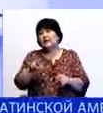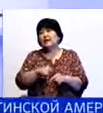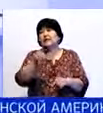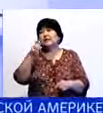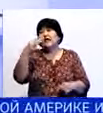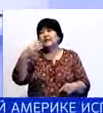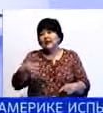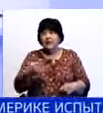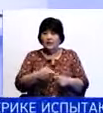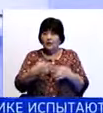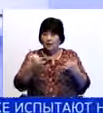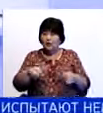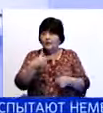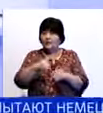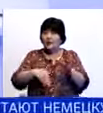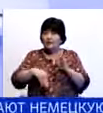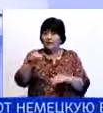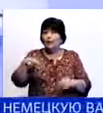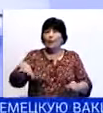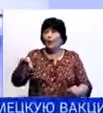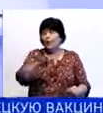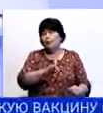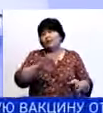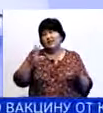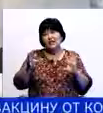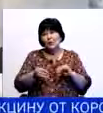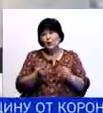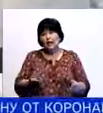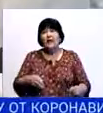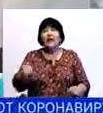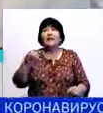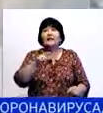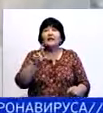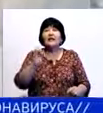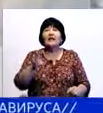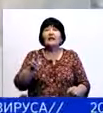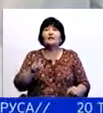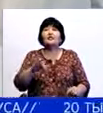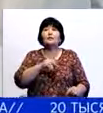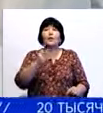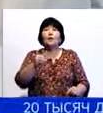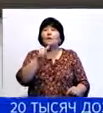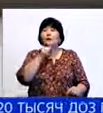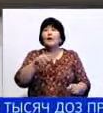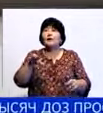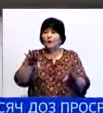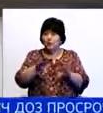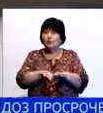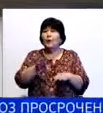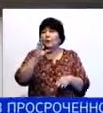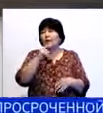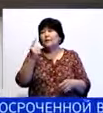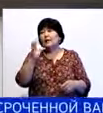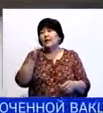140. Это на сегодня самый высокий по области результат. Дильнас использовала обе попытки и обе успешно. На